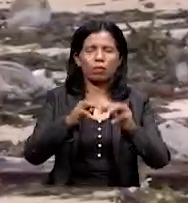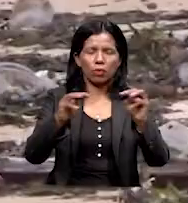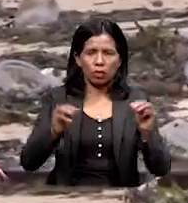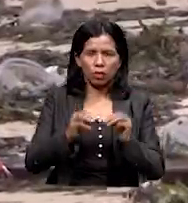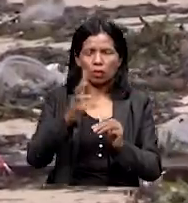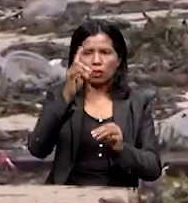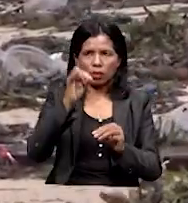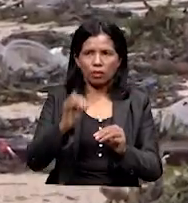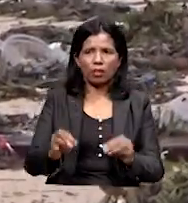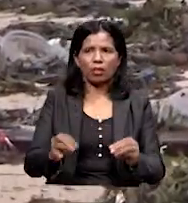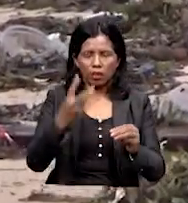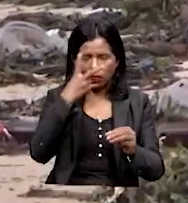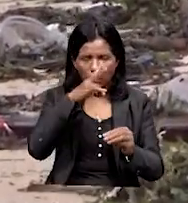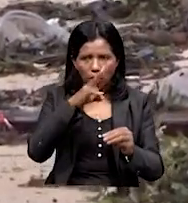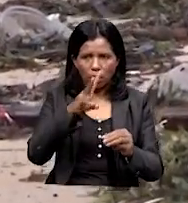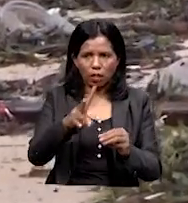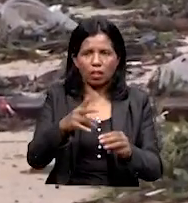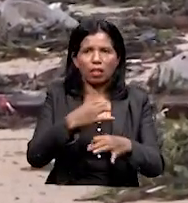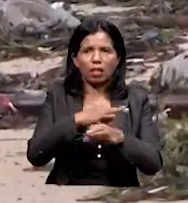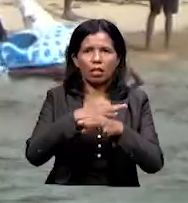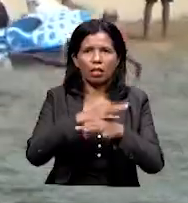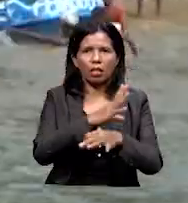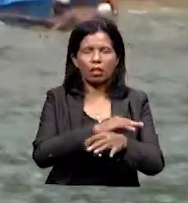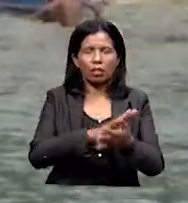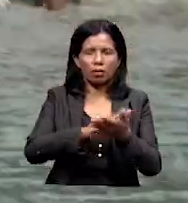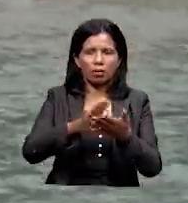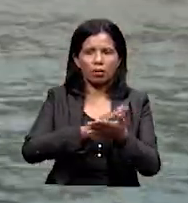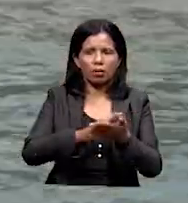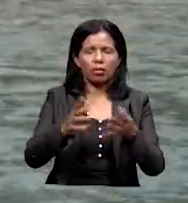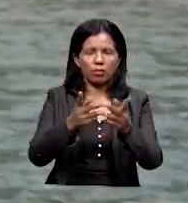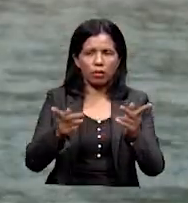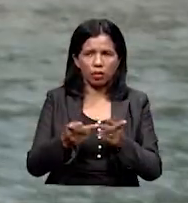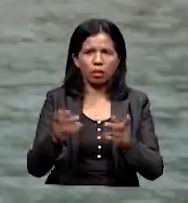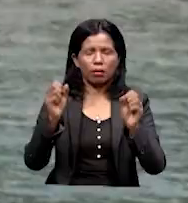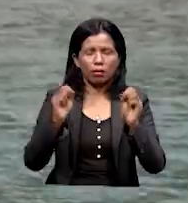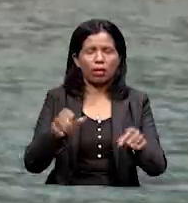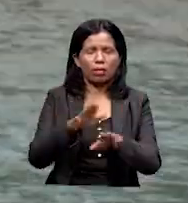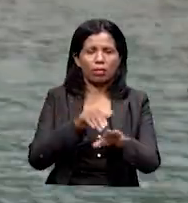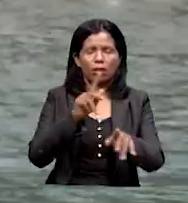dili atu tau matan hodi hadia no hamos fatin refere nune bela trai ema.